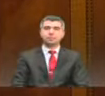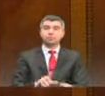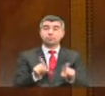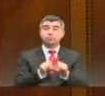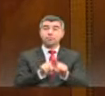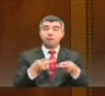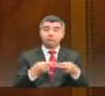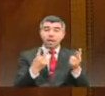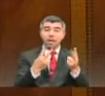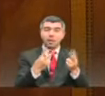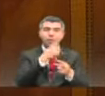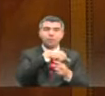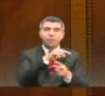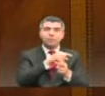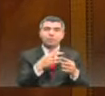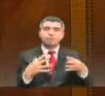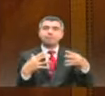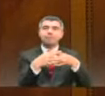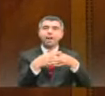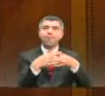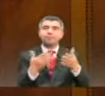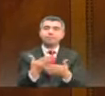مقاربة إيجابية طموحة